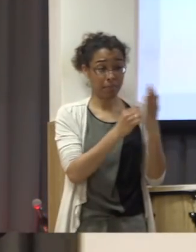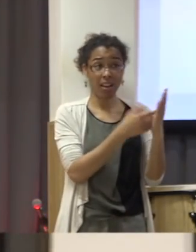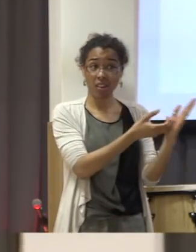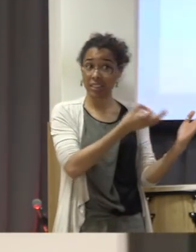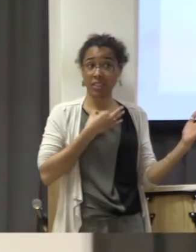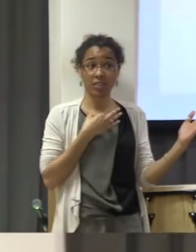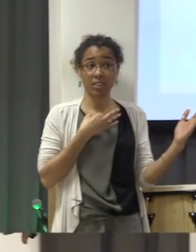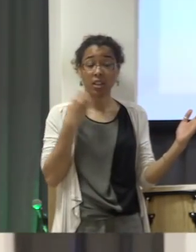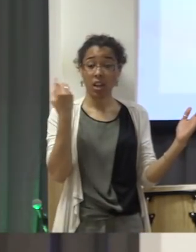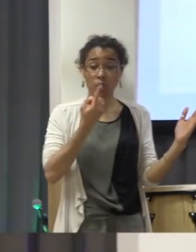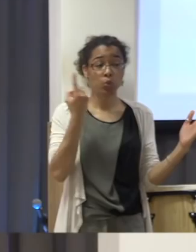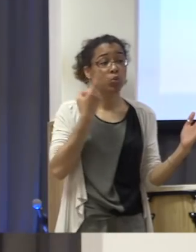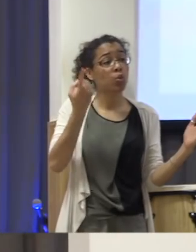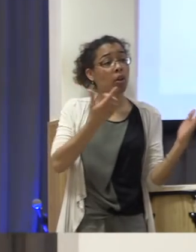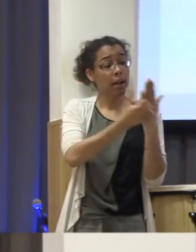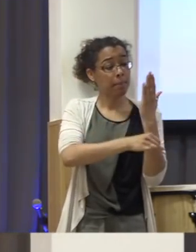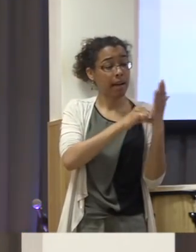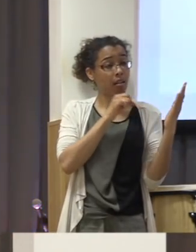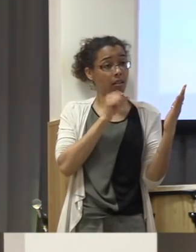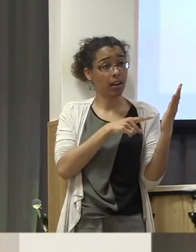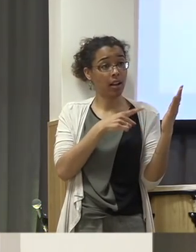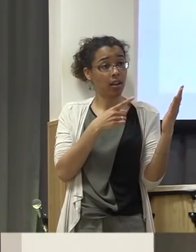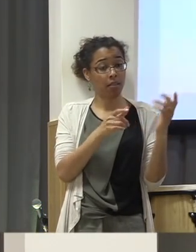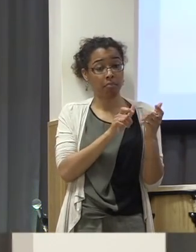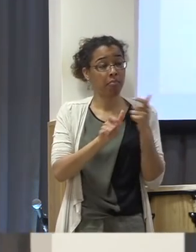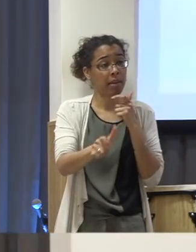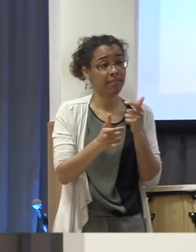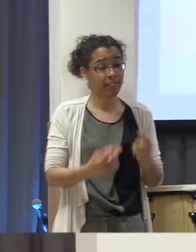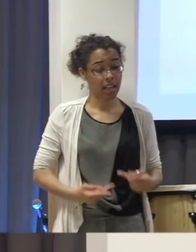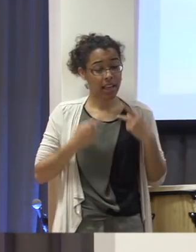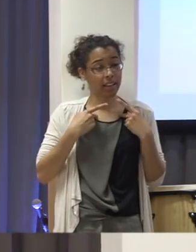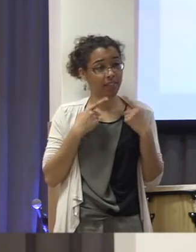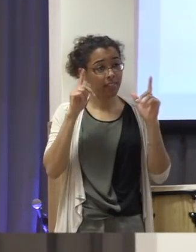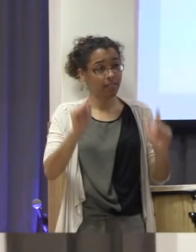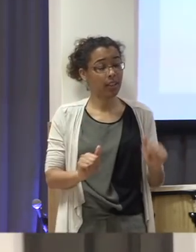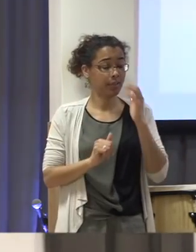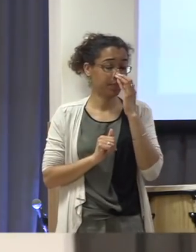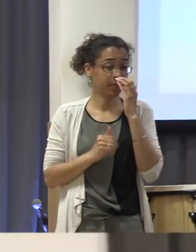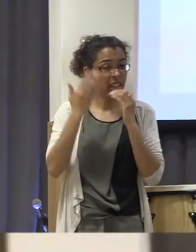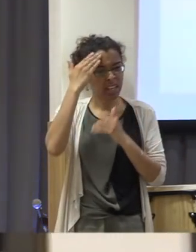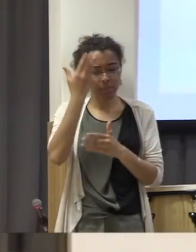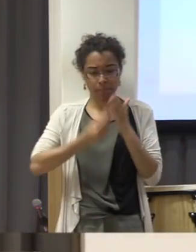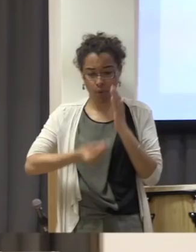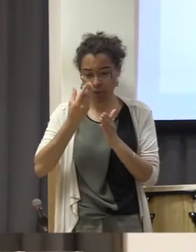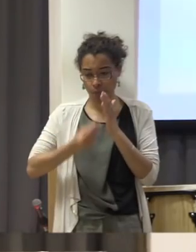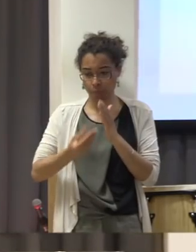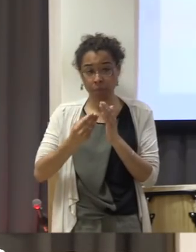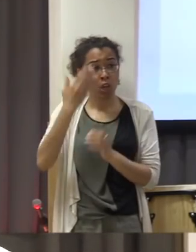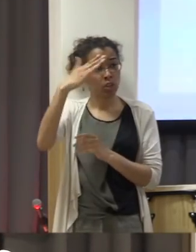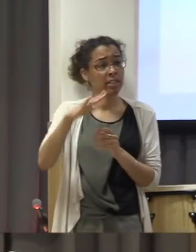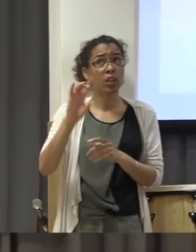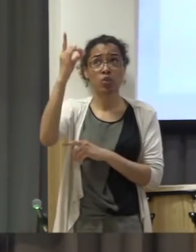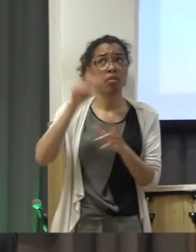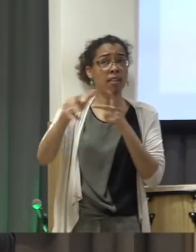dit. Chaque fois qu'il y a la parole, il y a la vie qui est communiquée. Quand je manque quelque chose, je sais que Dieu